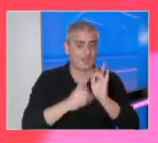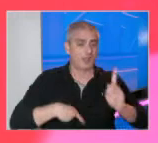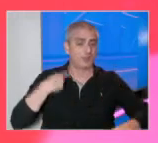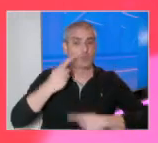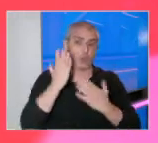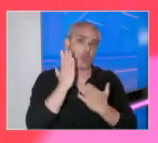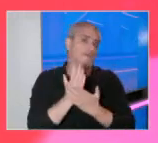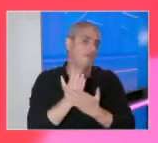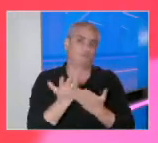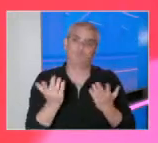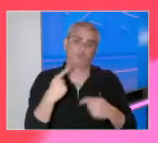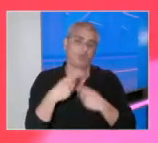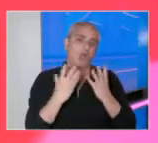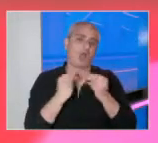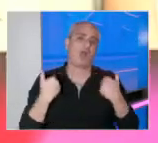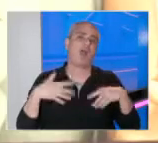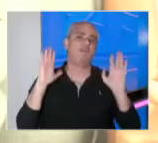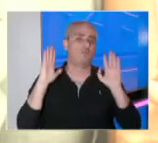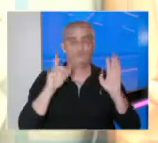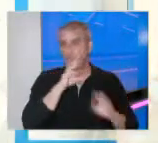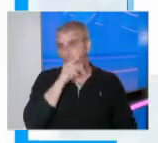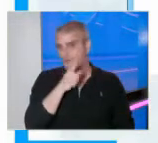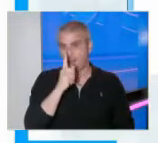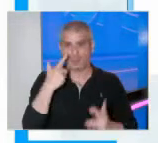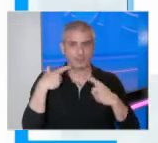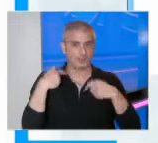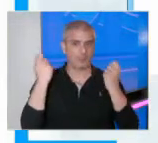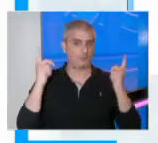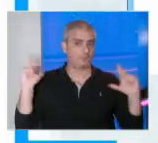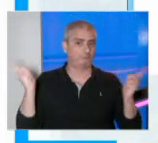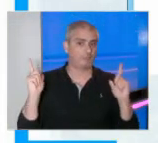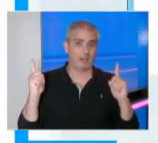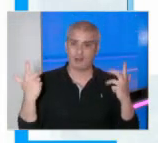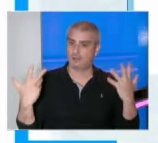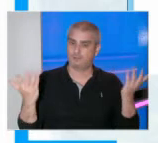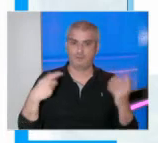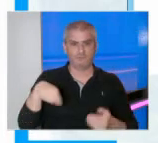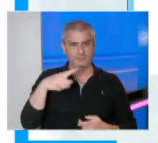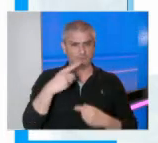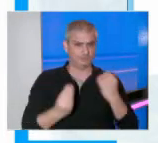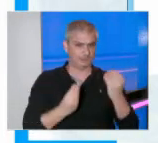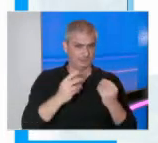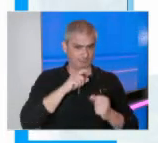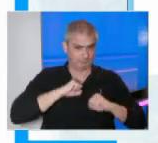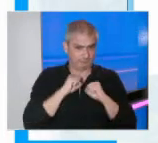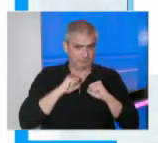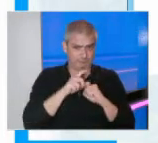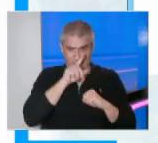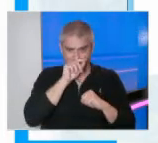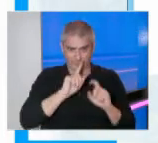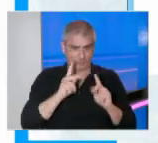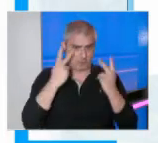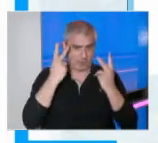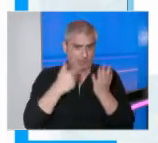שלם שכבר קוראים לו דור עבוד, שלא לדבר על תרבות, חיי לילה, ואתם משחקים צ'יקן, כאילו יש